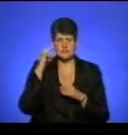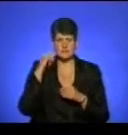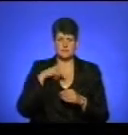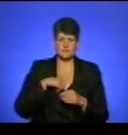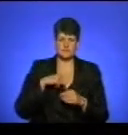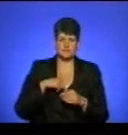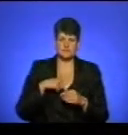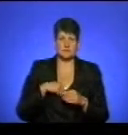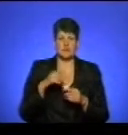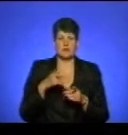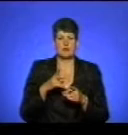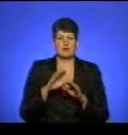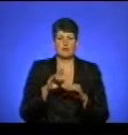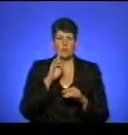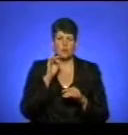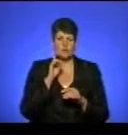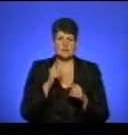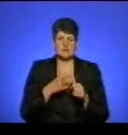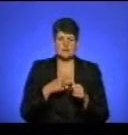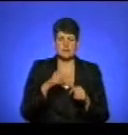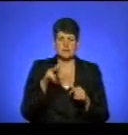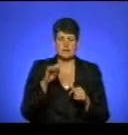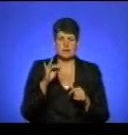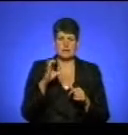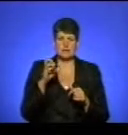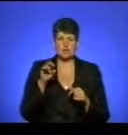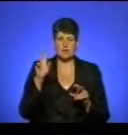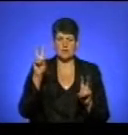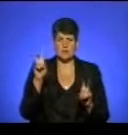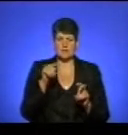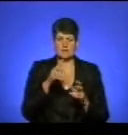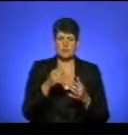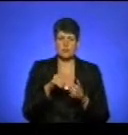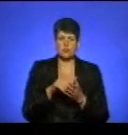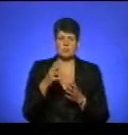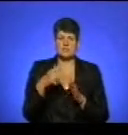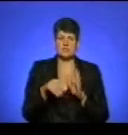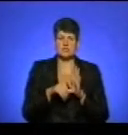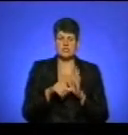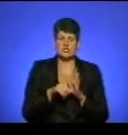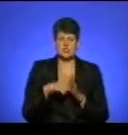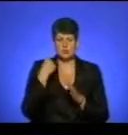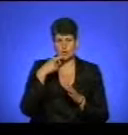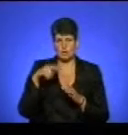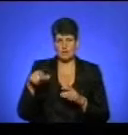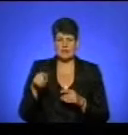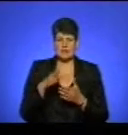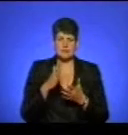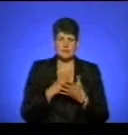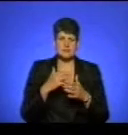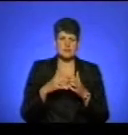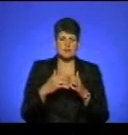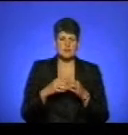назвою «Лисоня». У ньому беруть участь 56 осіб. Є учасники із Тернопільської, Львівської, Київської, Херсонської,